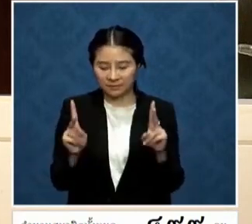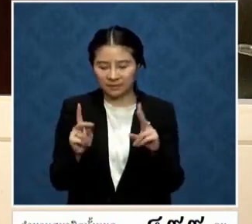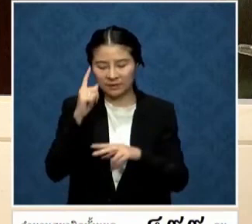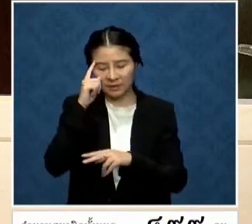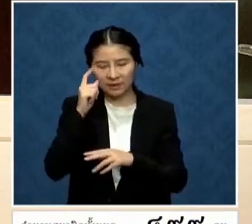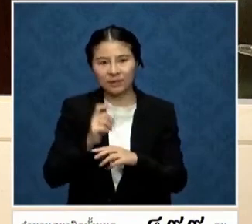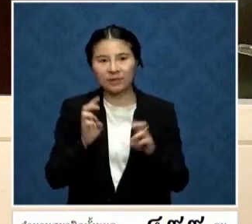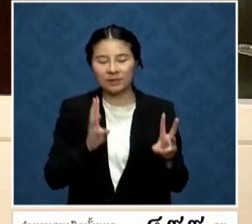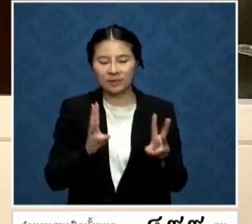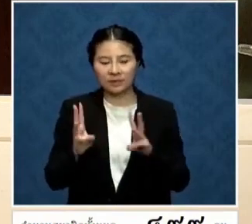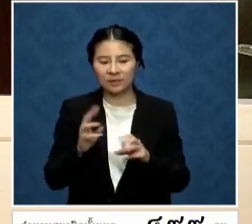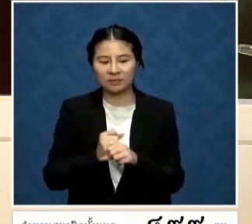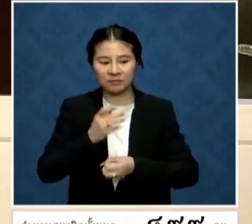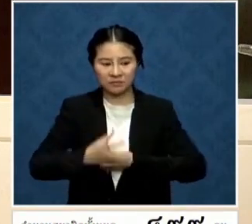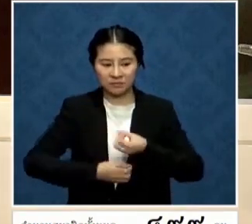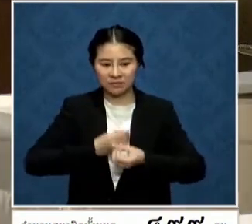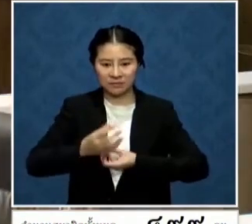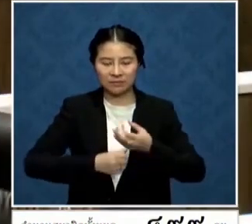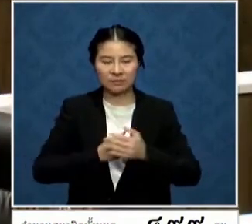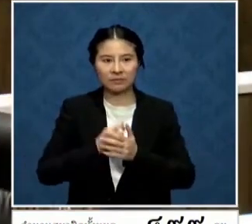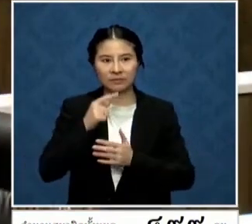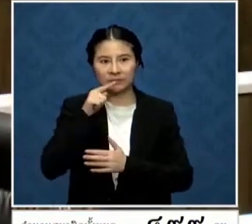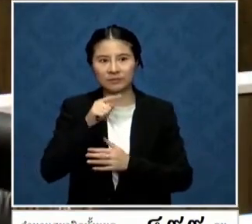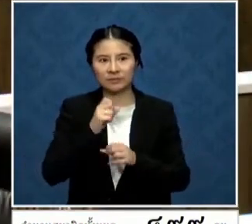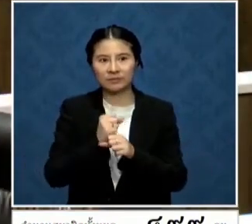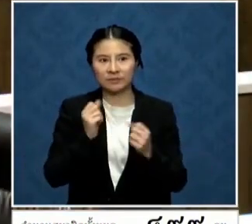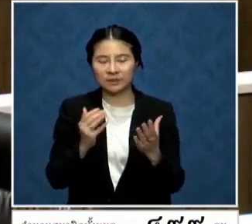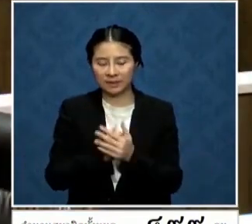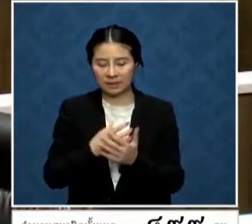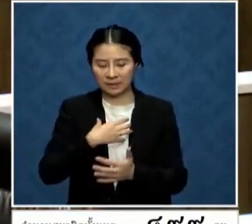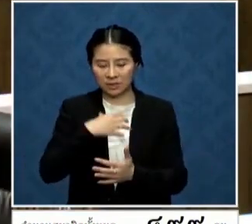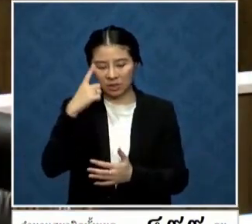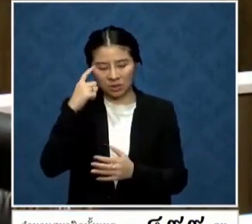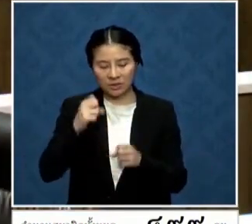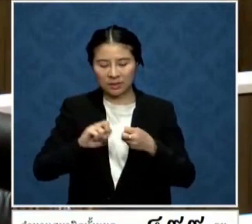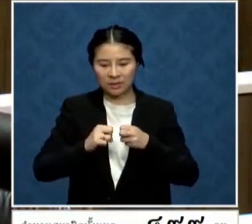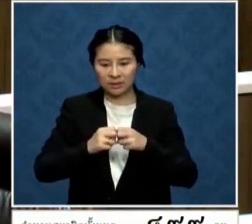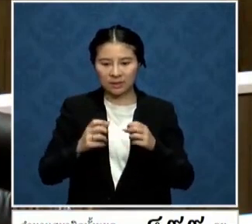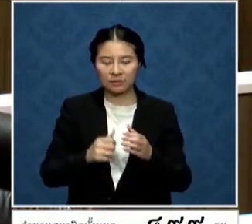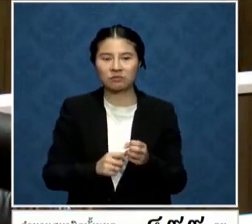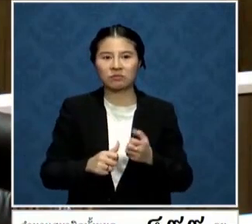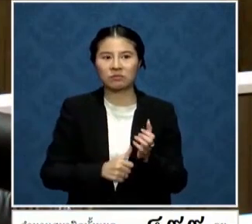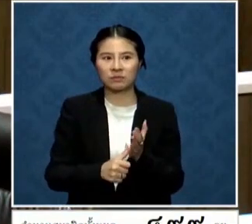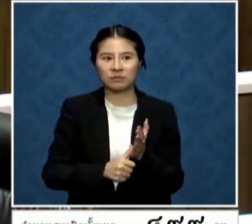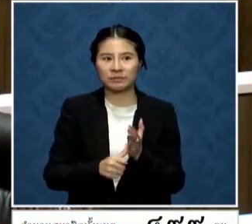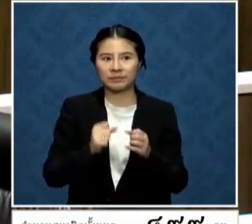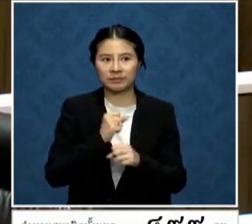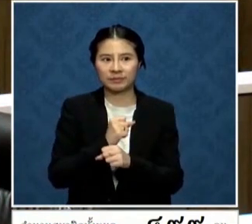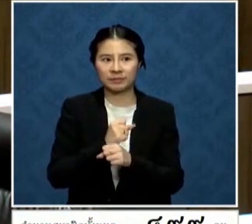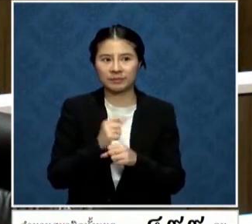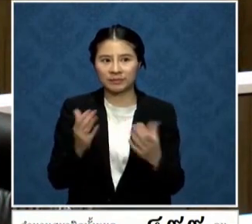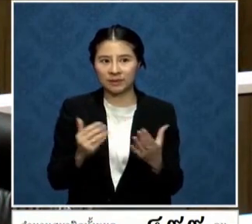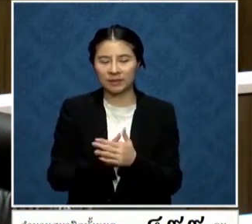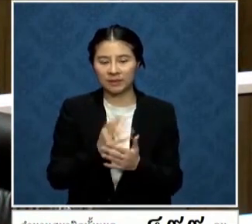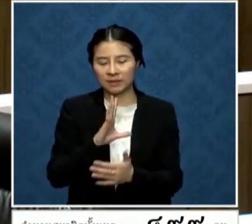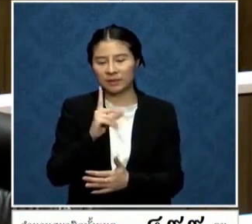จะจะมีจะมีความเห็นหรือว่ามีคำสั่งอะไรออกมานะครับอยากรู้ว่าจะเกิดผลอะไรจะแก้ปัญหานี้ได้ยังไงก็เมื่อกี้ท่านฟังท่าน